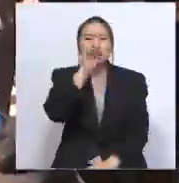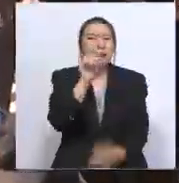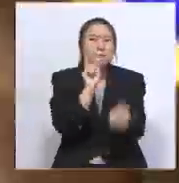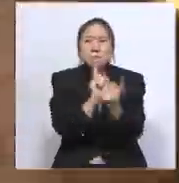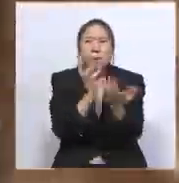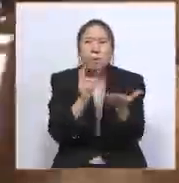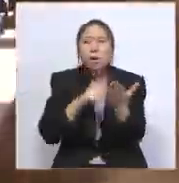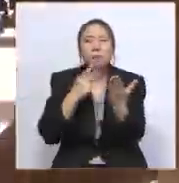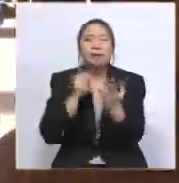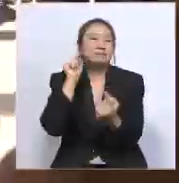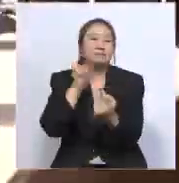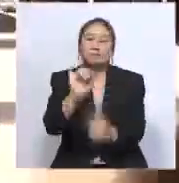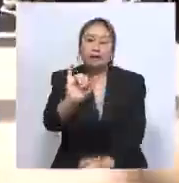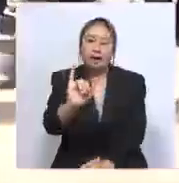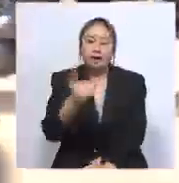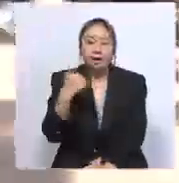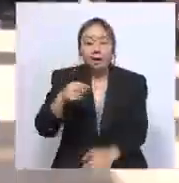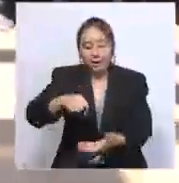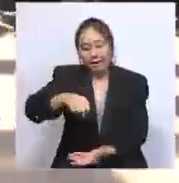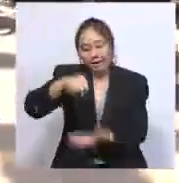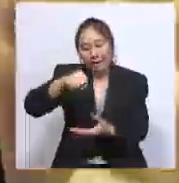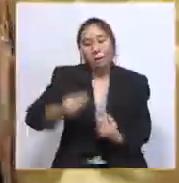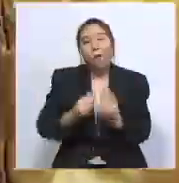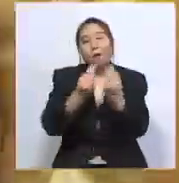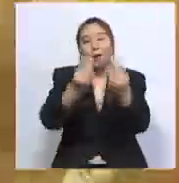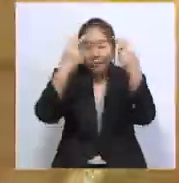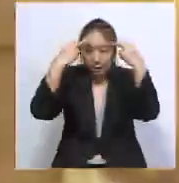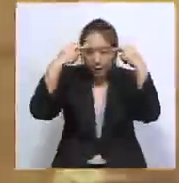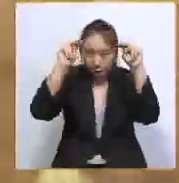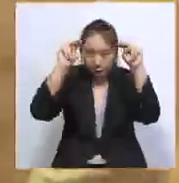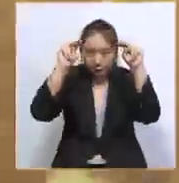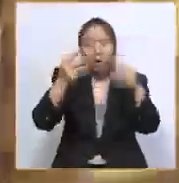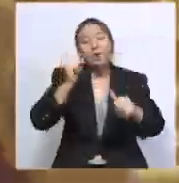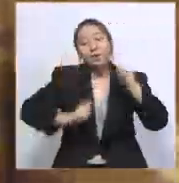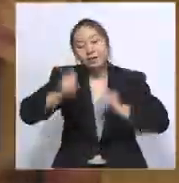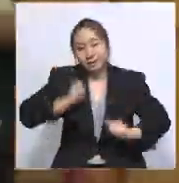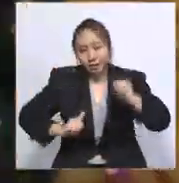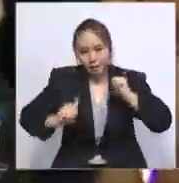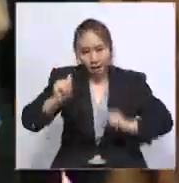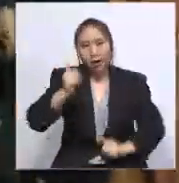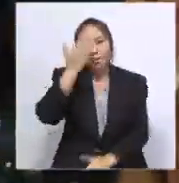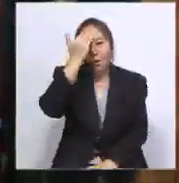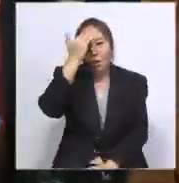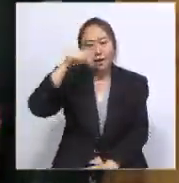ไม่ถึงนะคะมามอบกระเช้าให้กับนายกรัฐมนตรีแล้วก็มาแสดงให้ด้วยค่ะเพราะว่าที่นี่